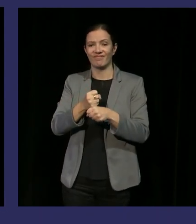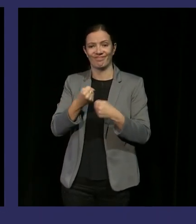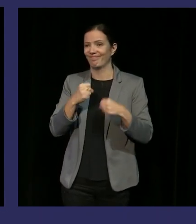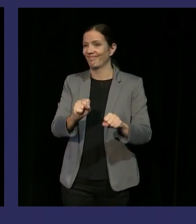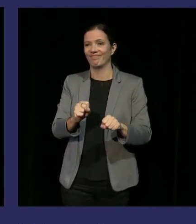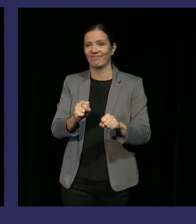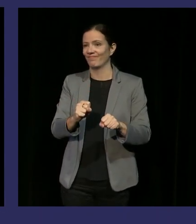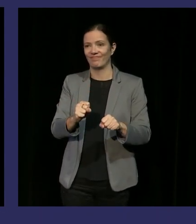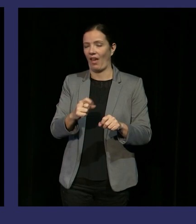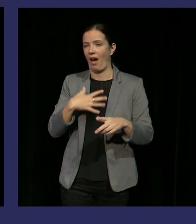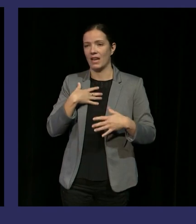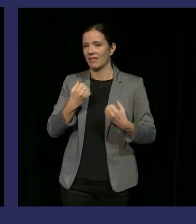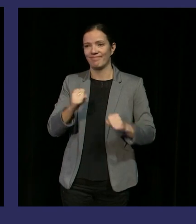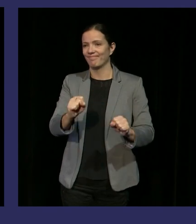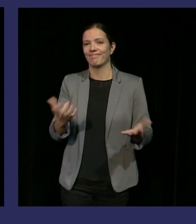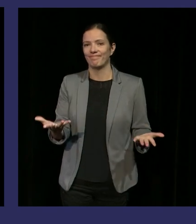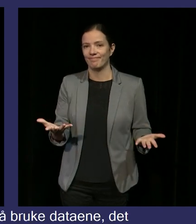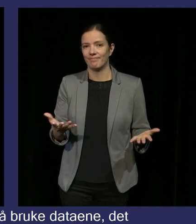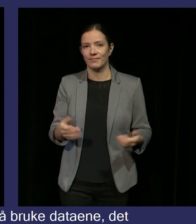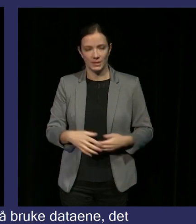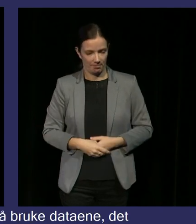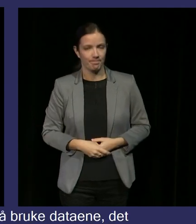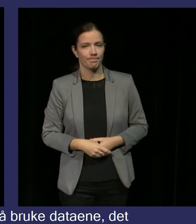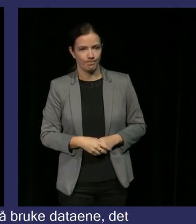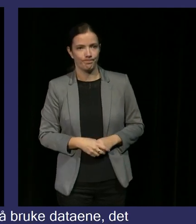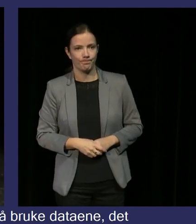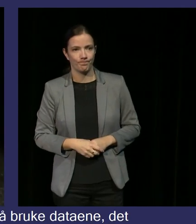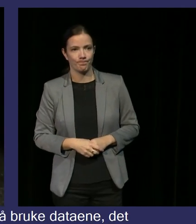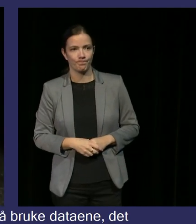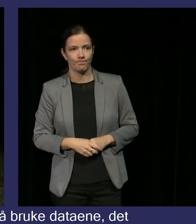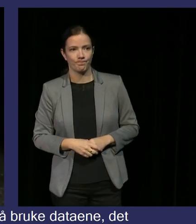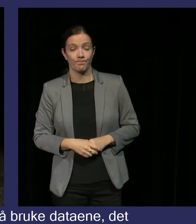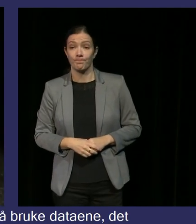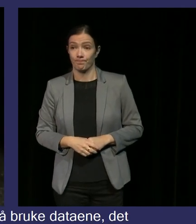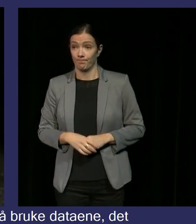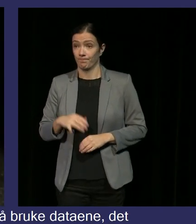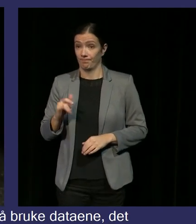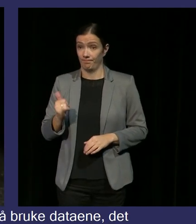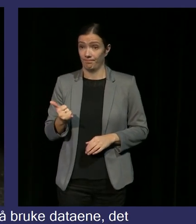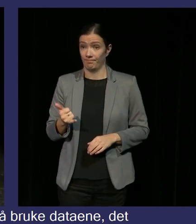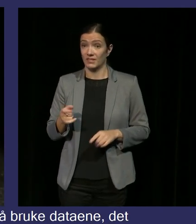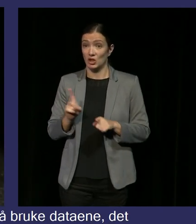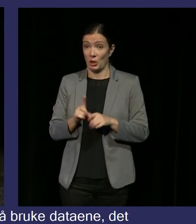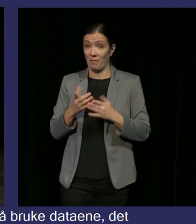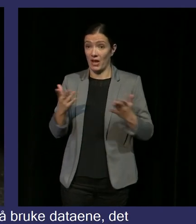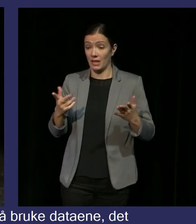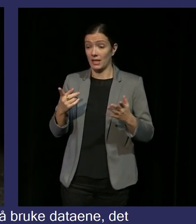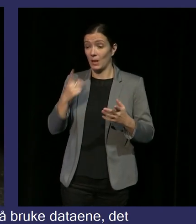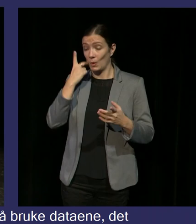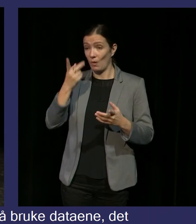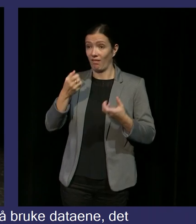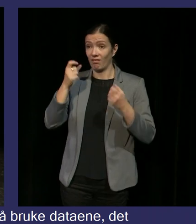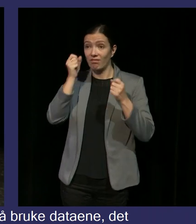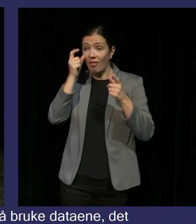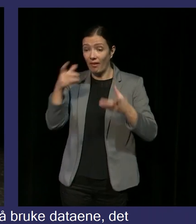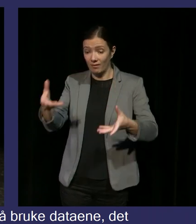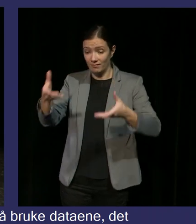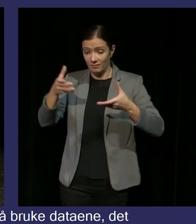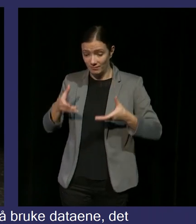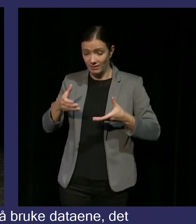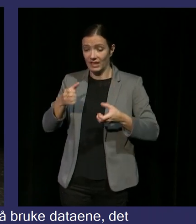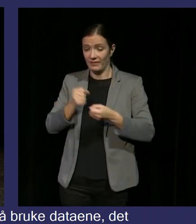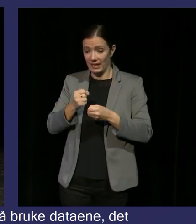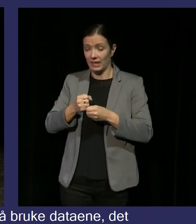med å begynne å dele ordentlig. Mm. Så, ja. Ja, og da det jo som vanlig, altså når vi begynner å bruke dataene, det da de faktisk